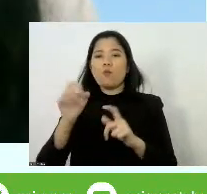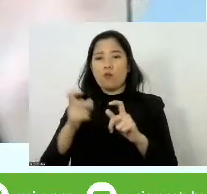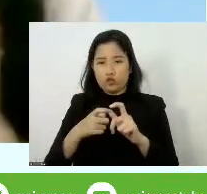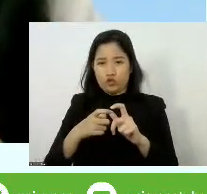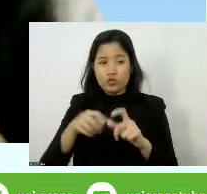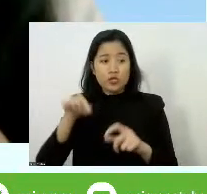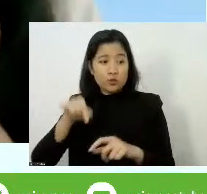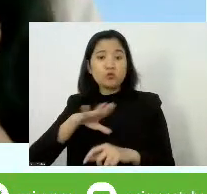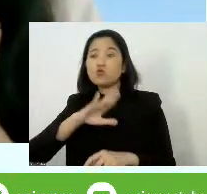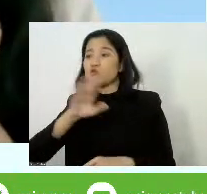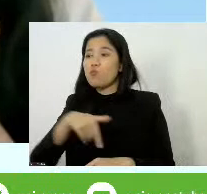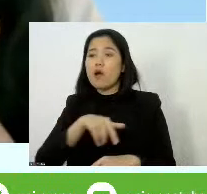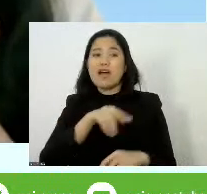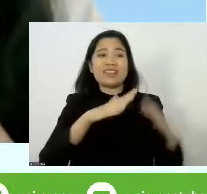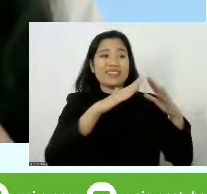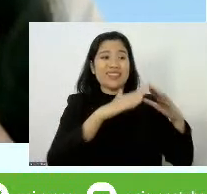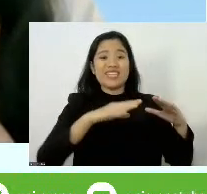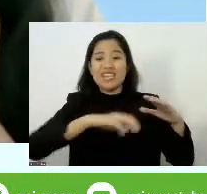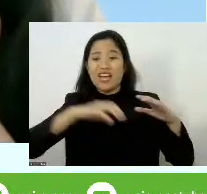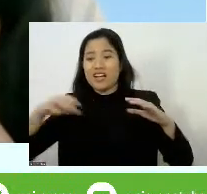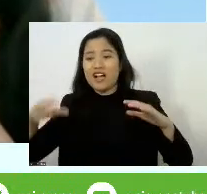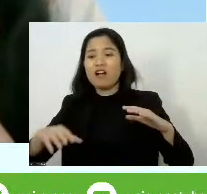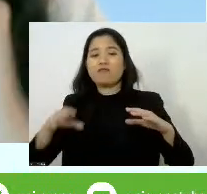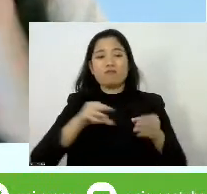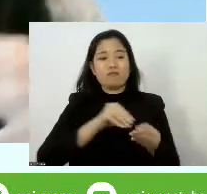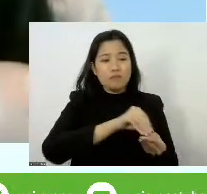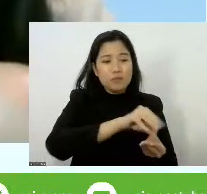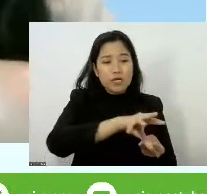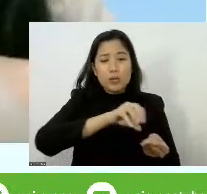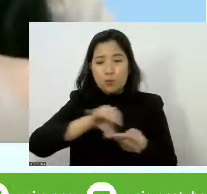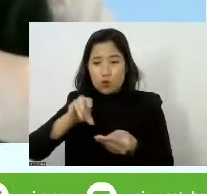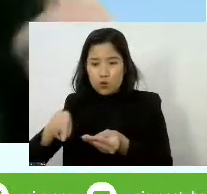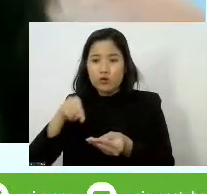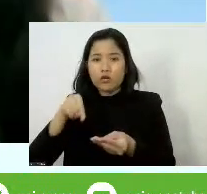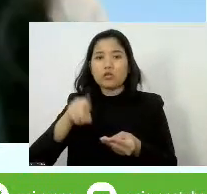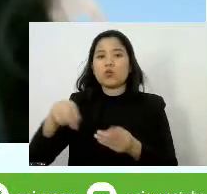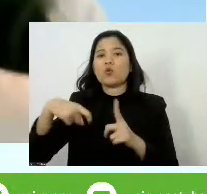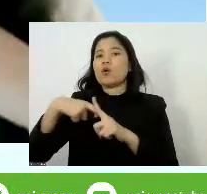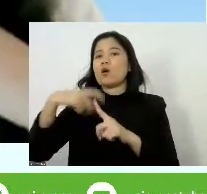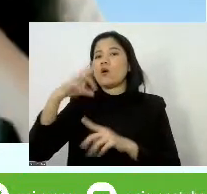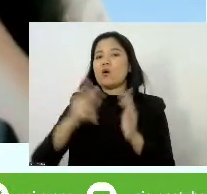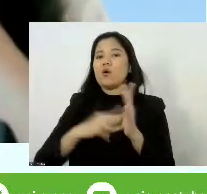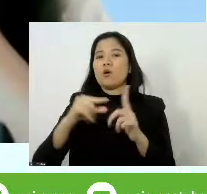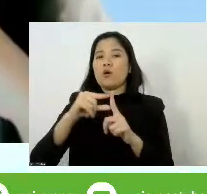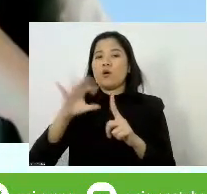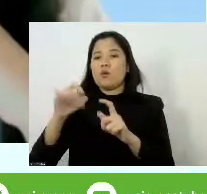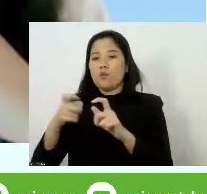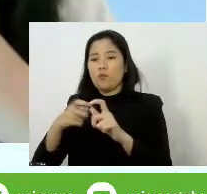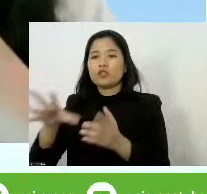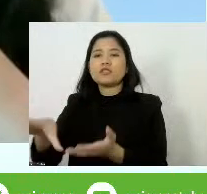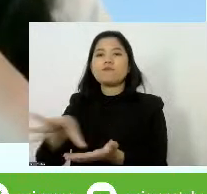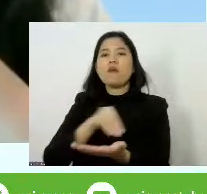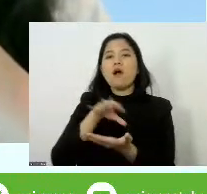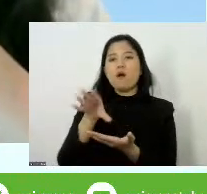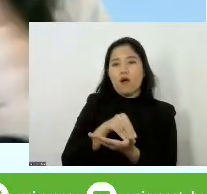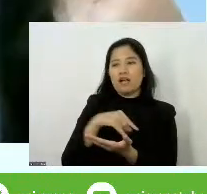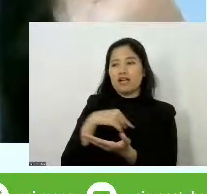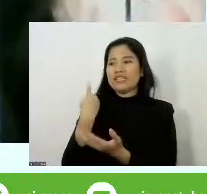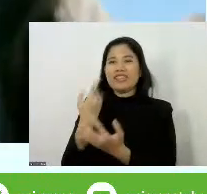yang berkebun Enggak cuma ngurangin sampah pribadi doang kita